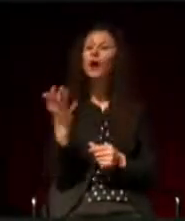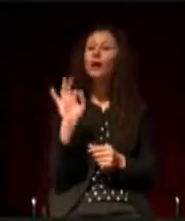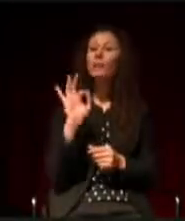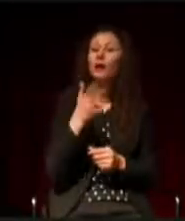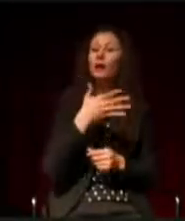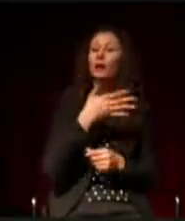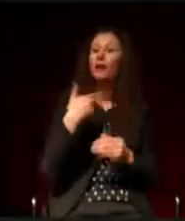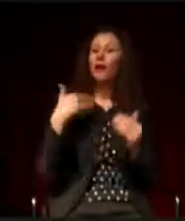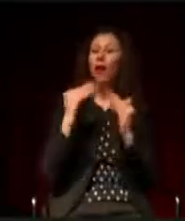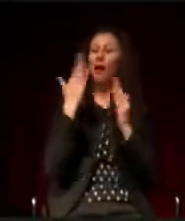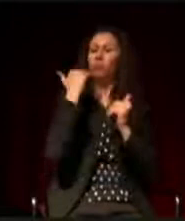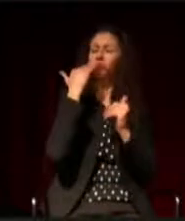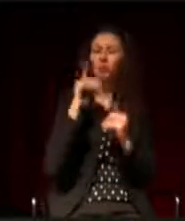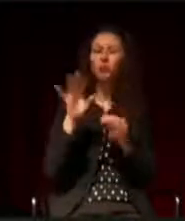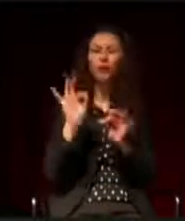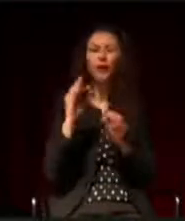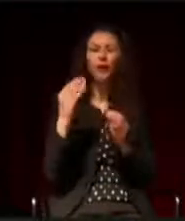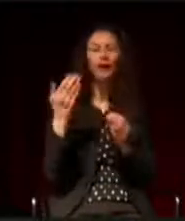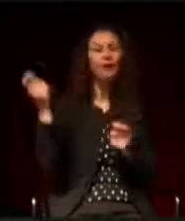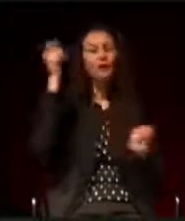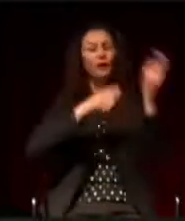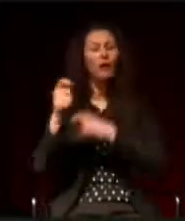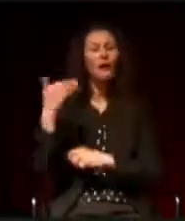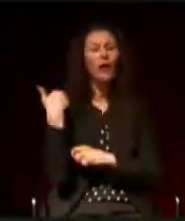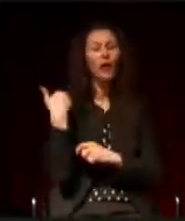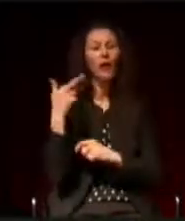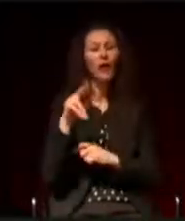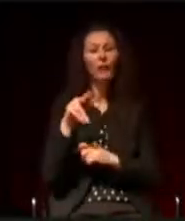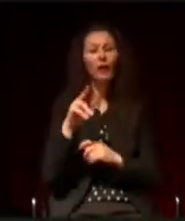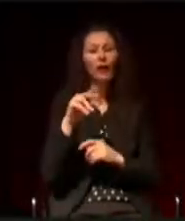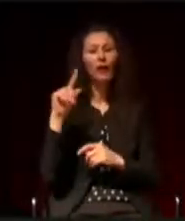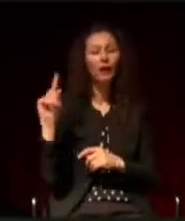gayrimeşru, kaçak, herhangi bir yapıyla ilgili herhangi bir